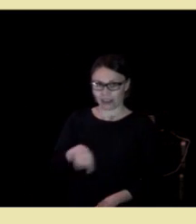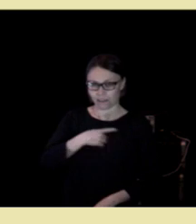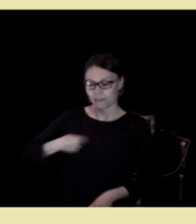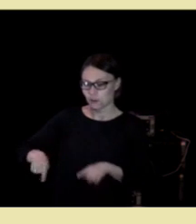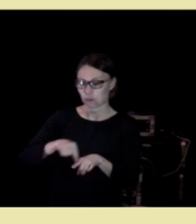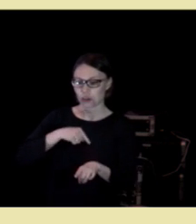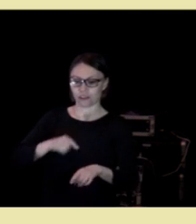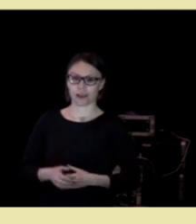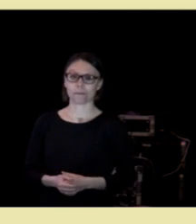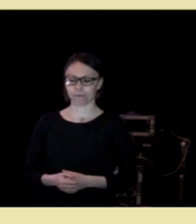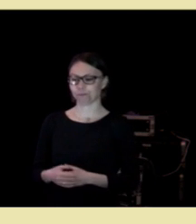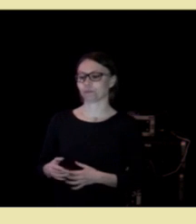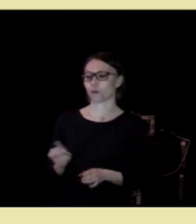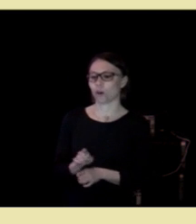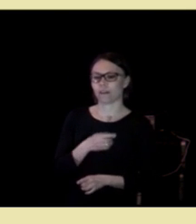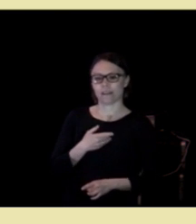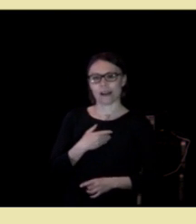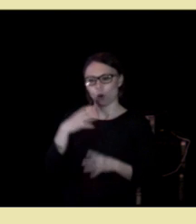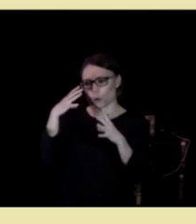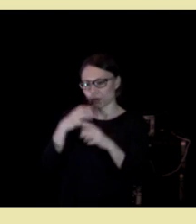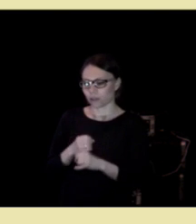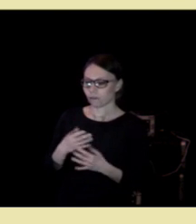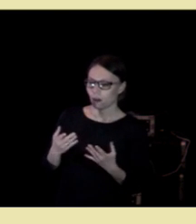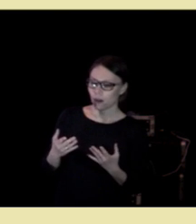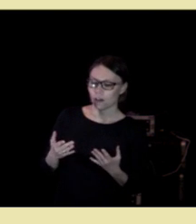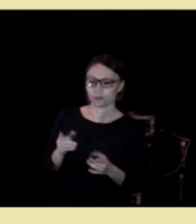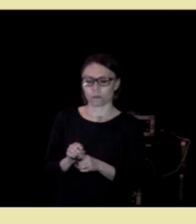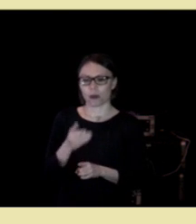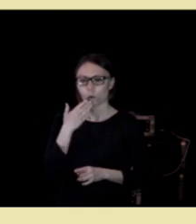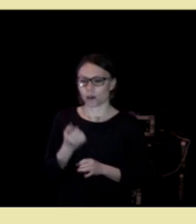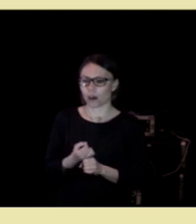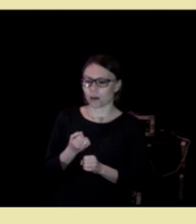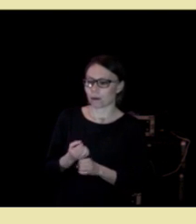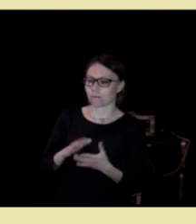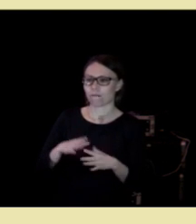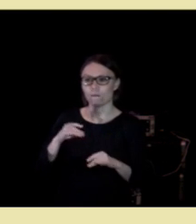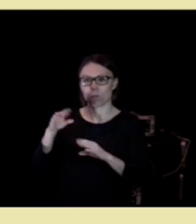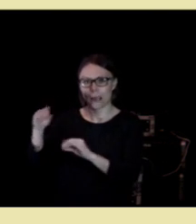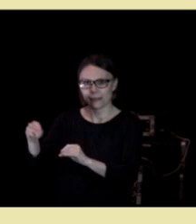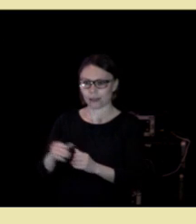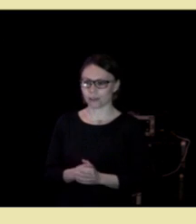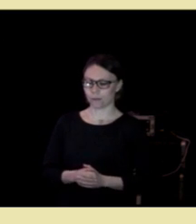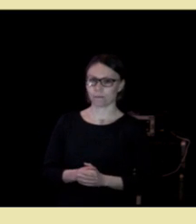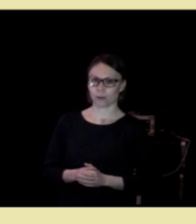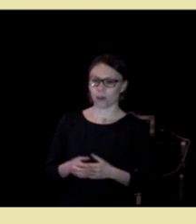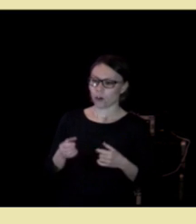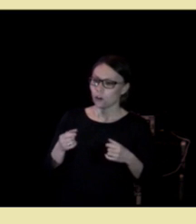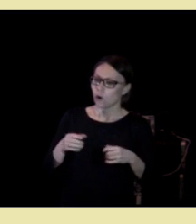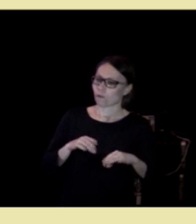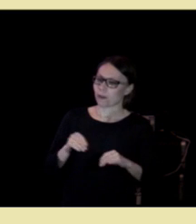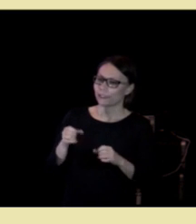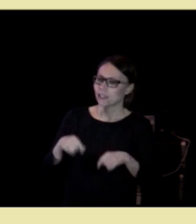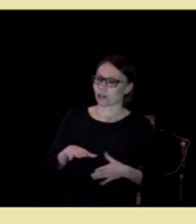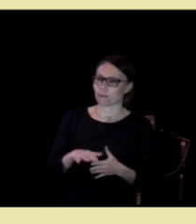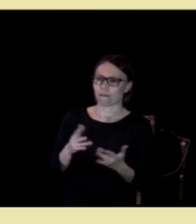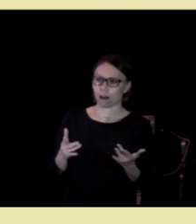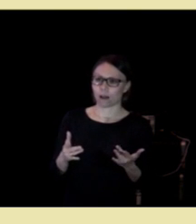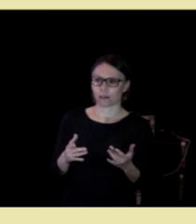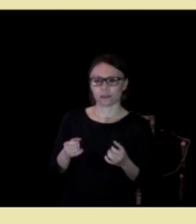Så har vi vært veldig opptatt av det som godt arbeid med forbedring. Og hva starter forbedring med? Jo, det starter med